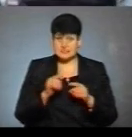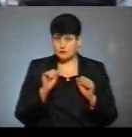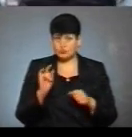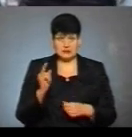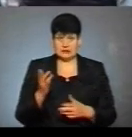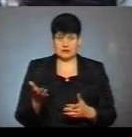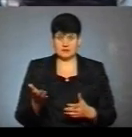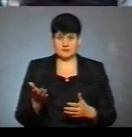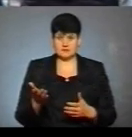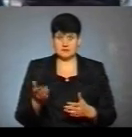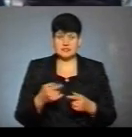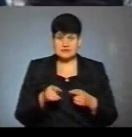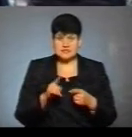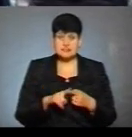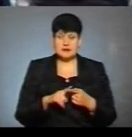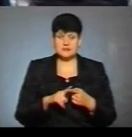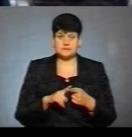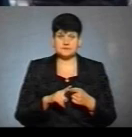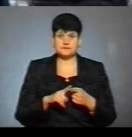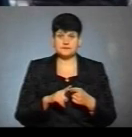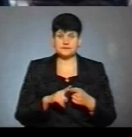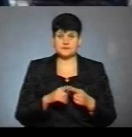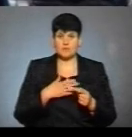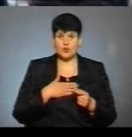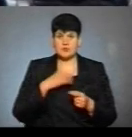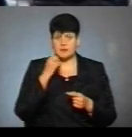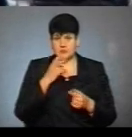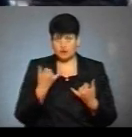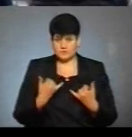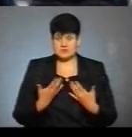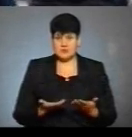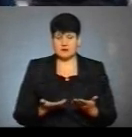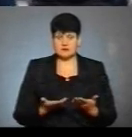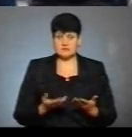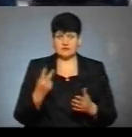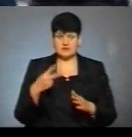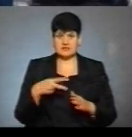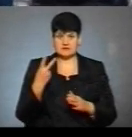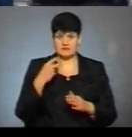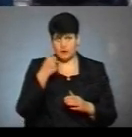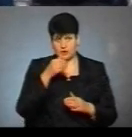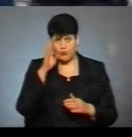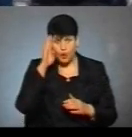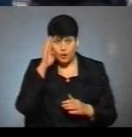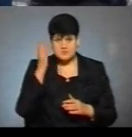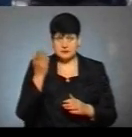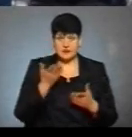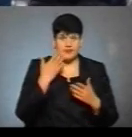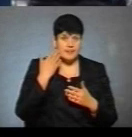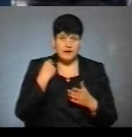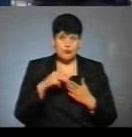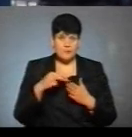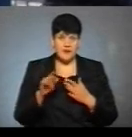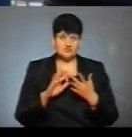Це відбувається з моїм племінником зараз. Це 22 роки хлопцю, який легко купляє